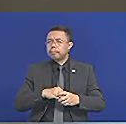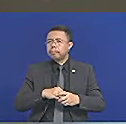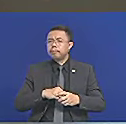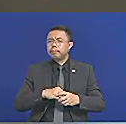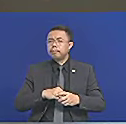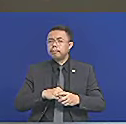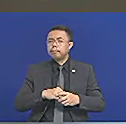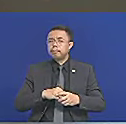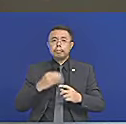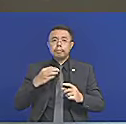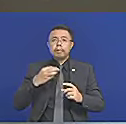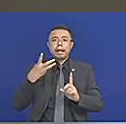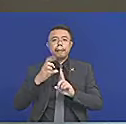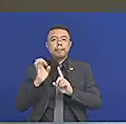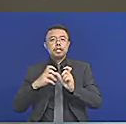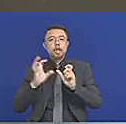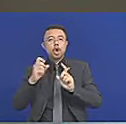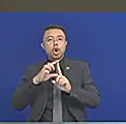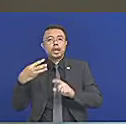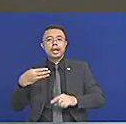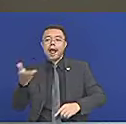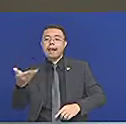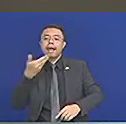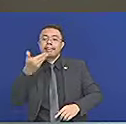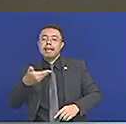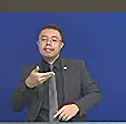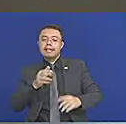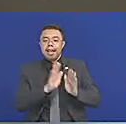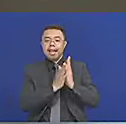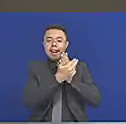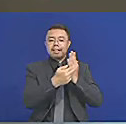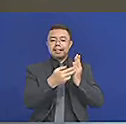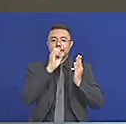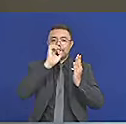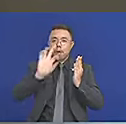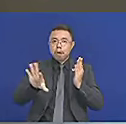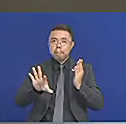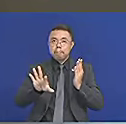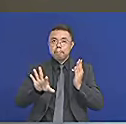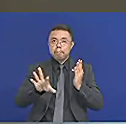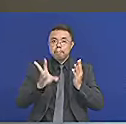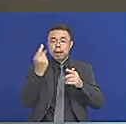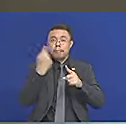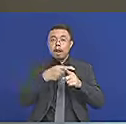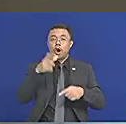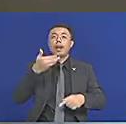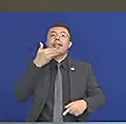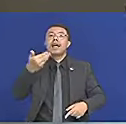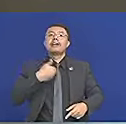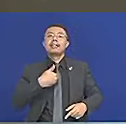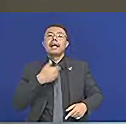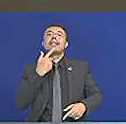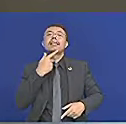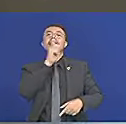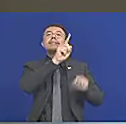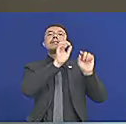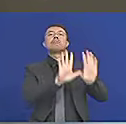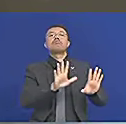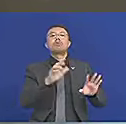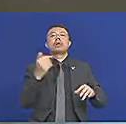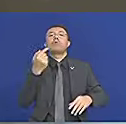episode Anda bertanya Alkitab menjawab, berapa kali orang tanya soal